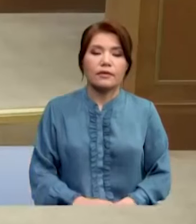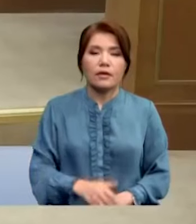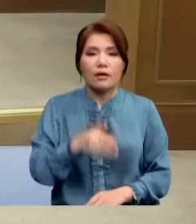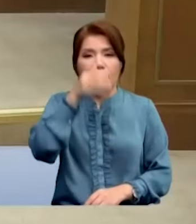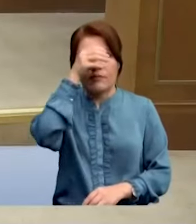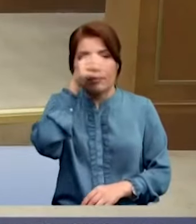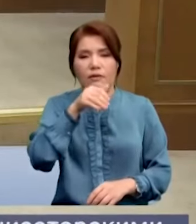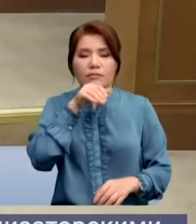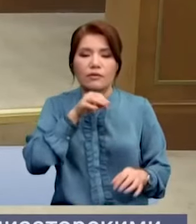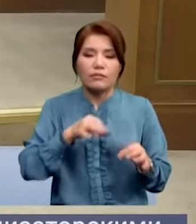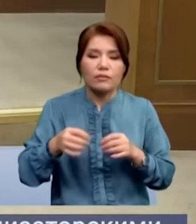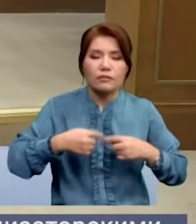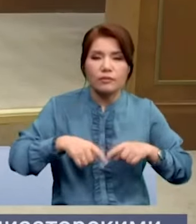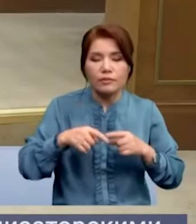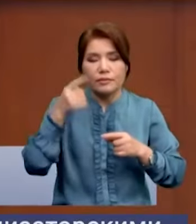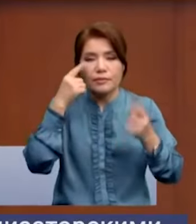образованность.